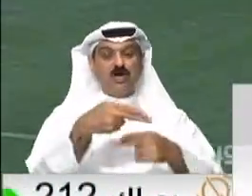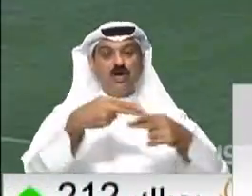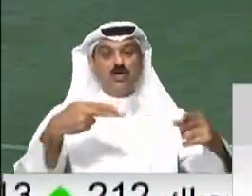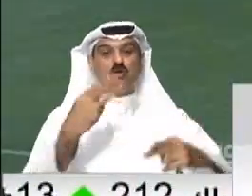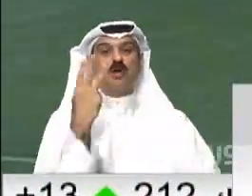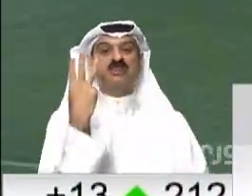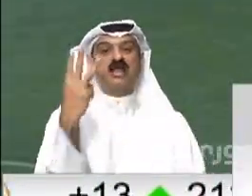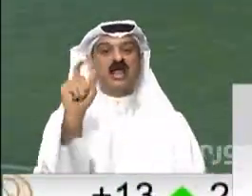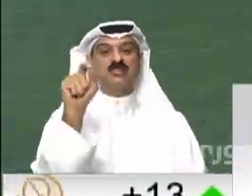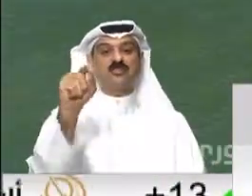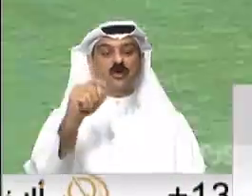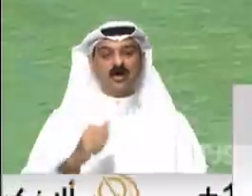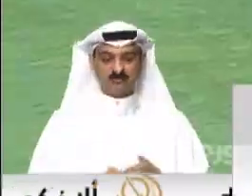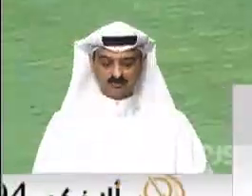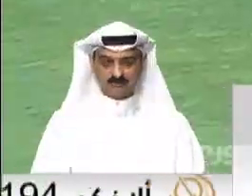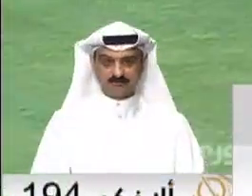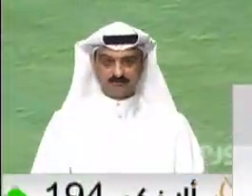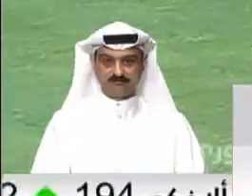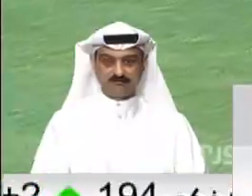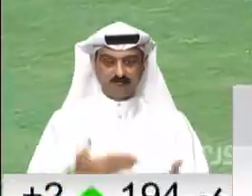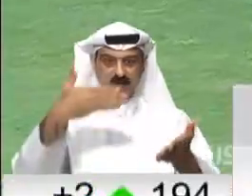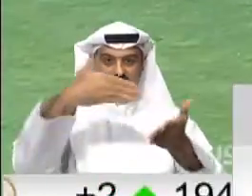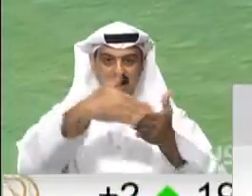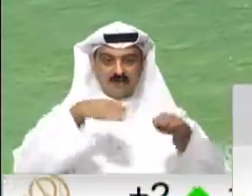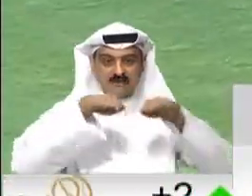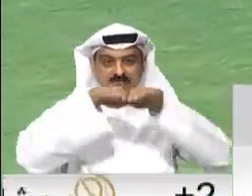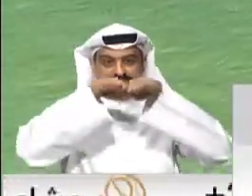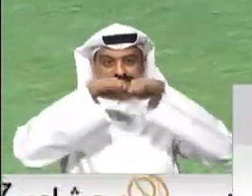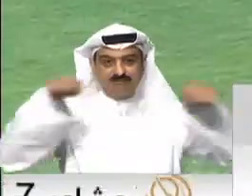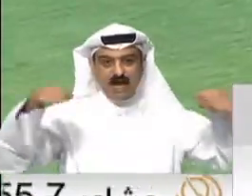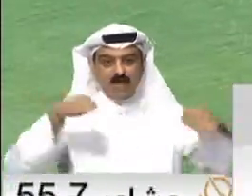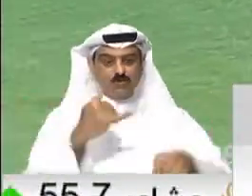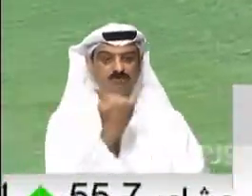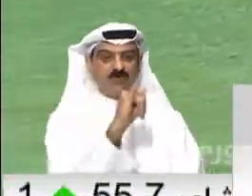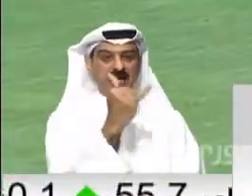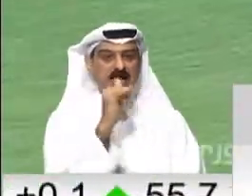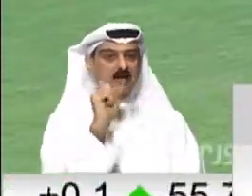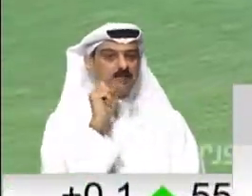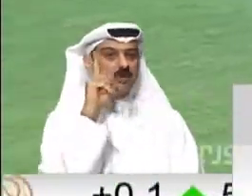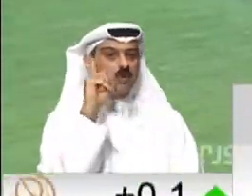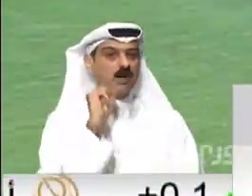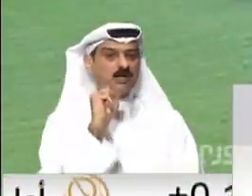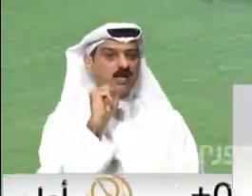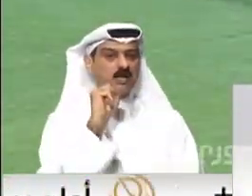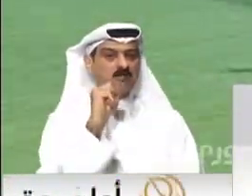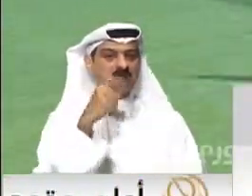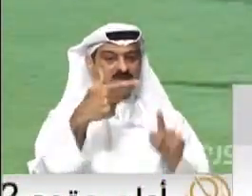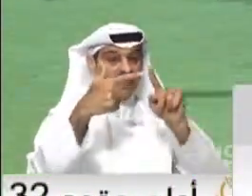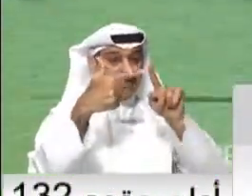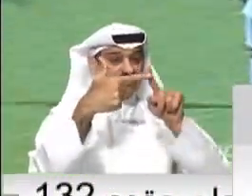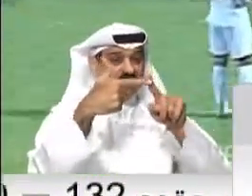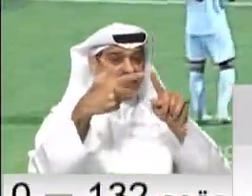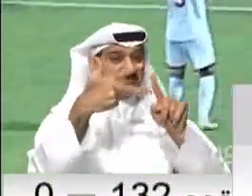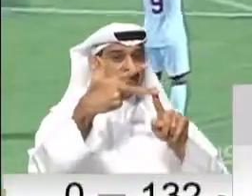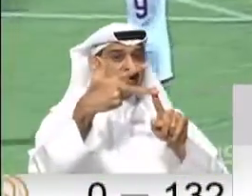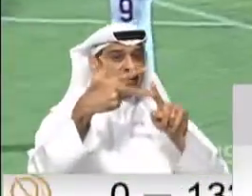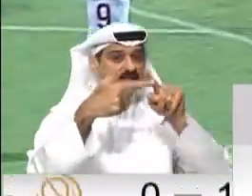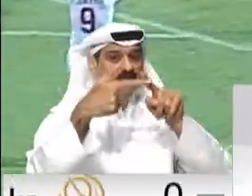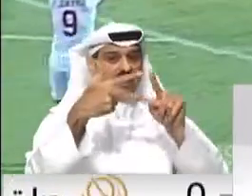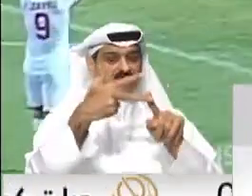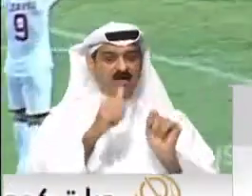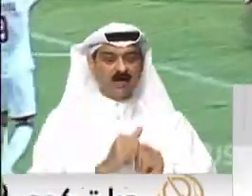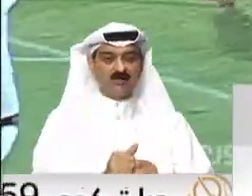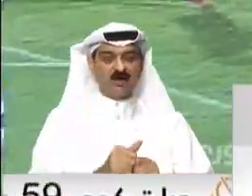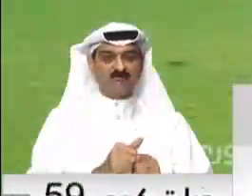الثلاثه وفي ثاني المواجهات كانت تعادل سيده الموقف بين العرب وكاظما المطاردين الكويت حيث لم يكن